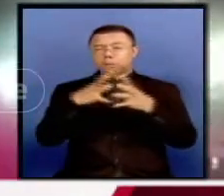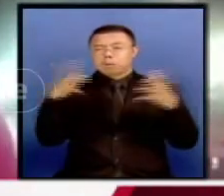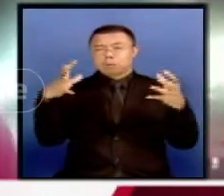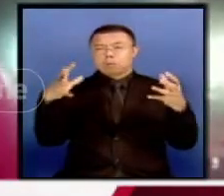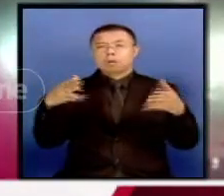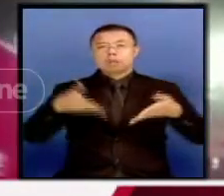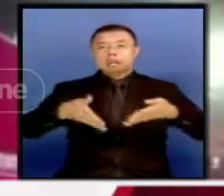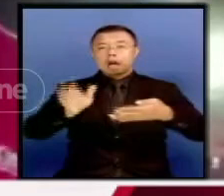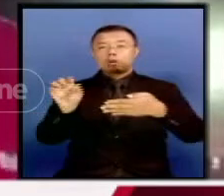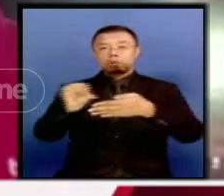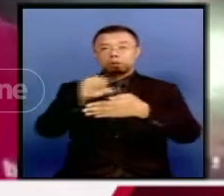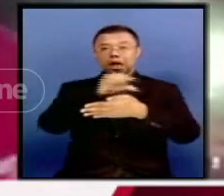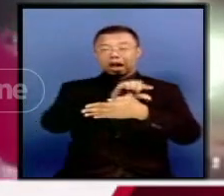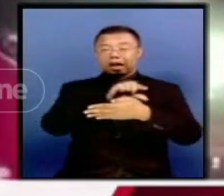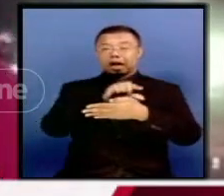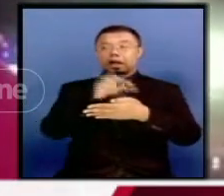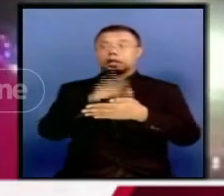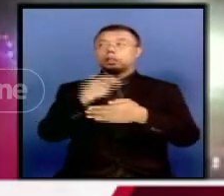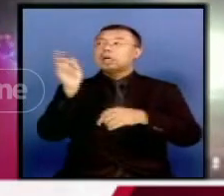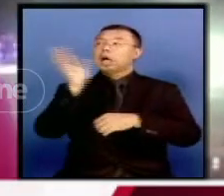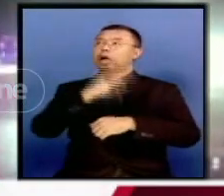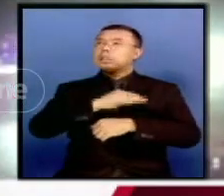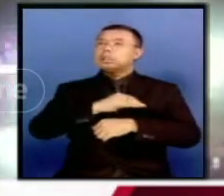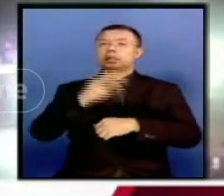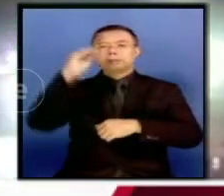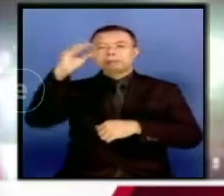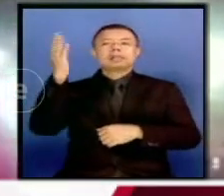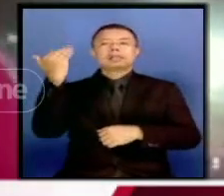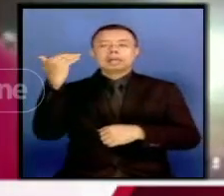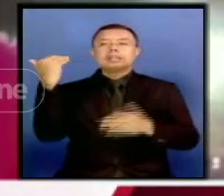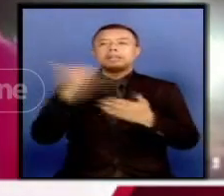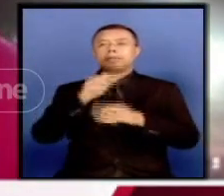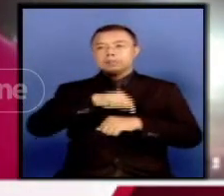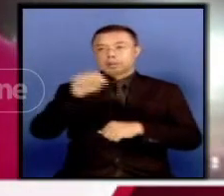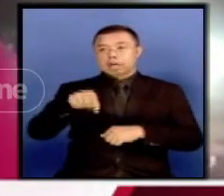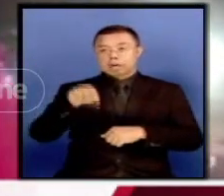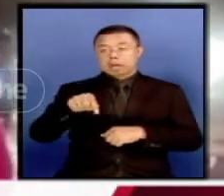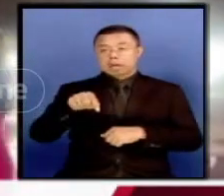Pantura sendiri terjadi pada dini hari tadi hingga saat ini.